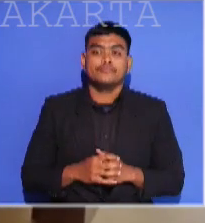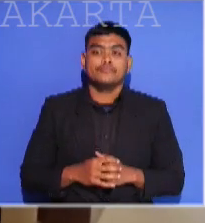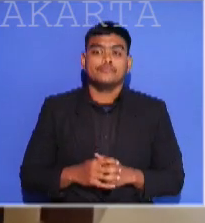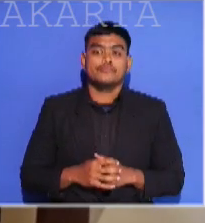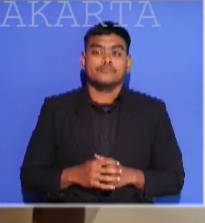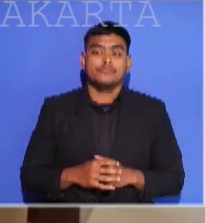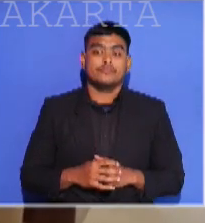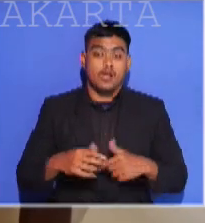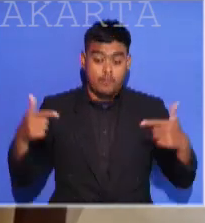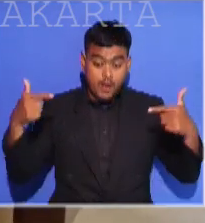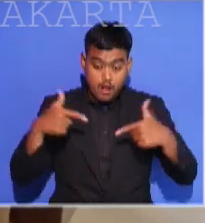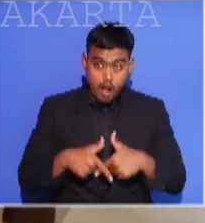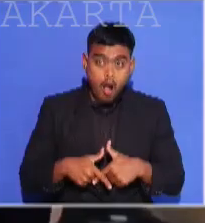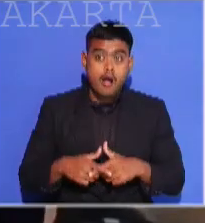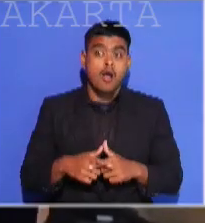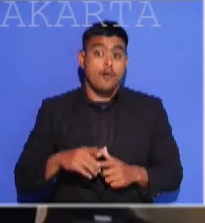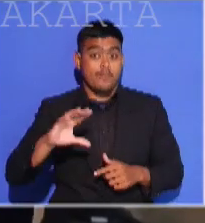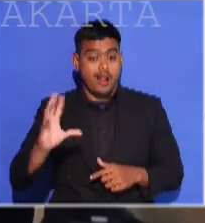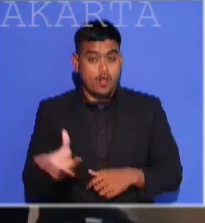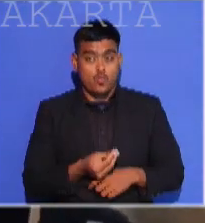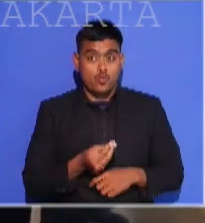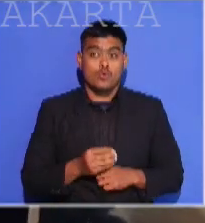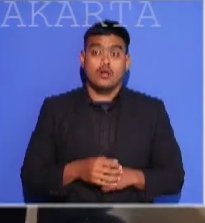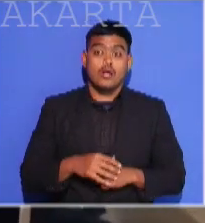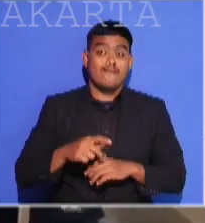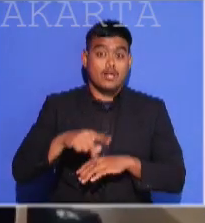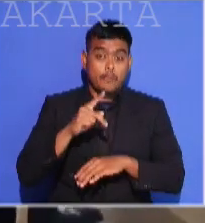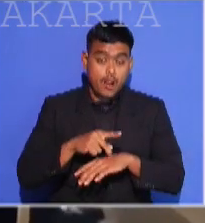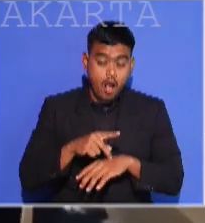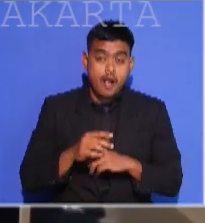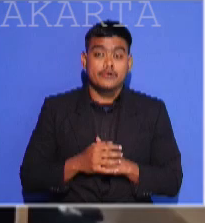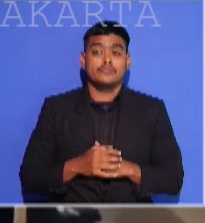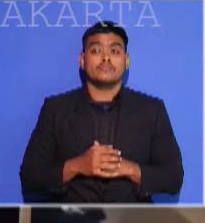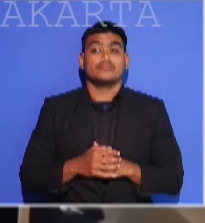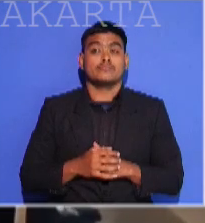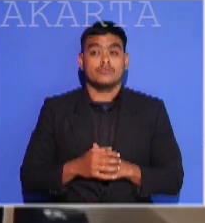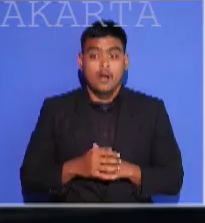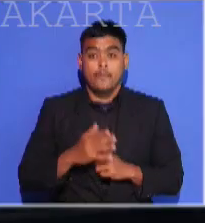subduksi Sulawesi subduksi laut FIP dan subduksi Utara